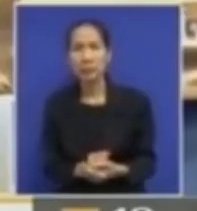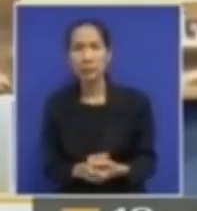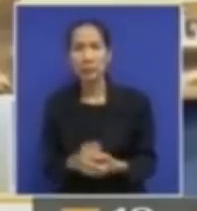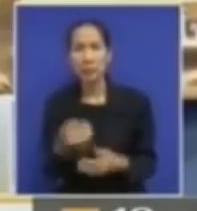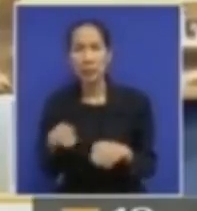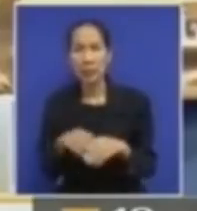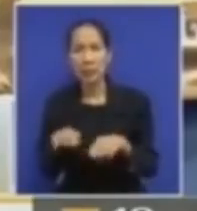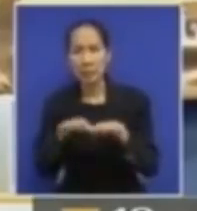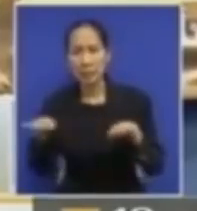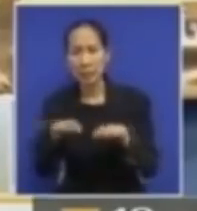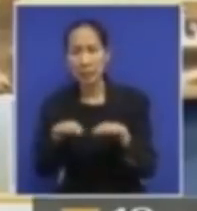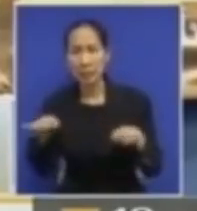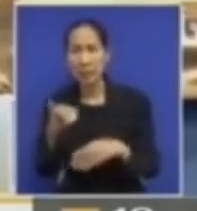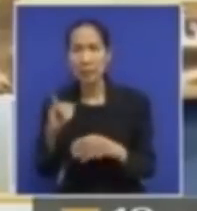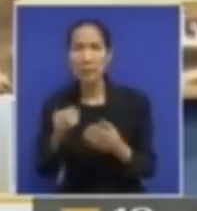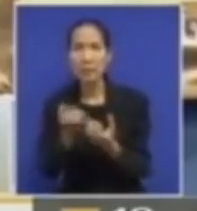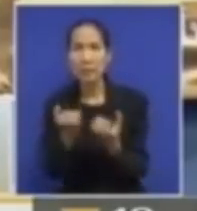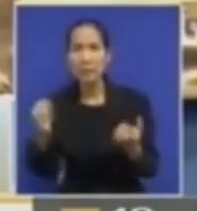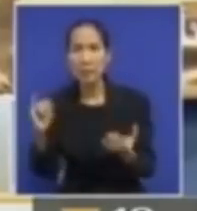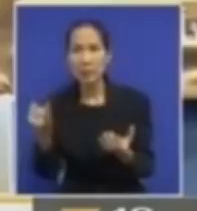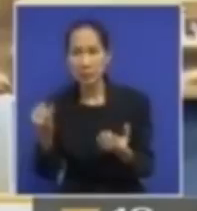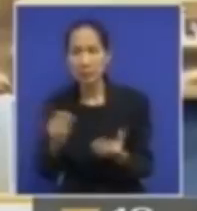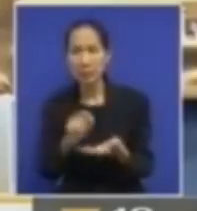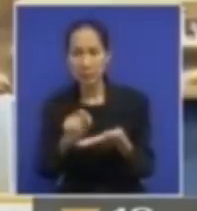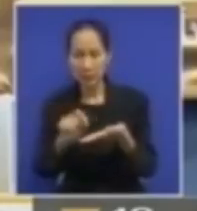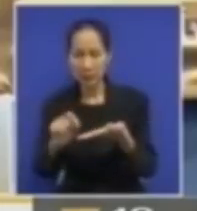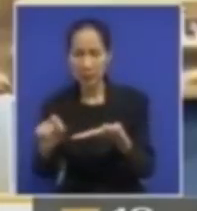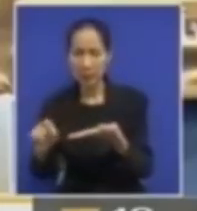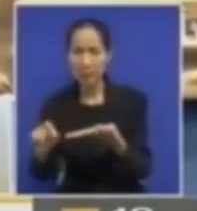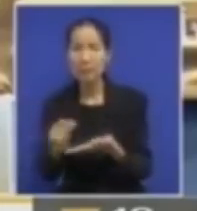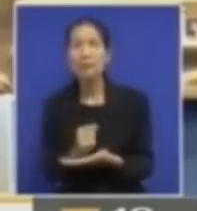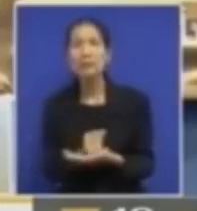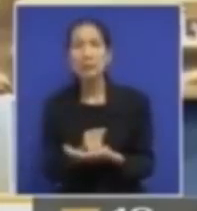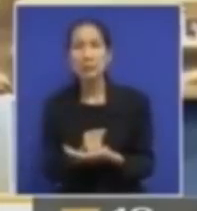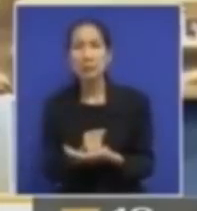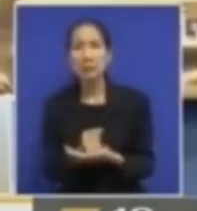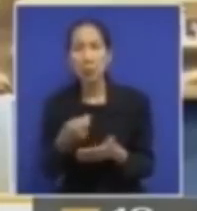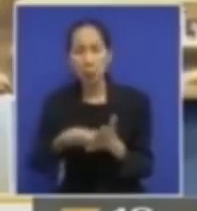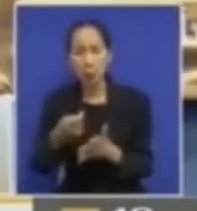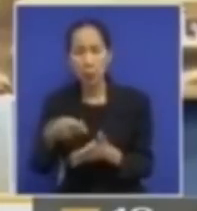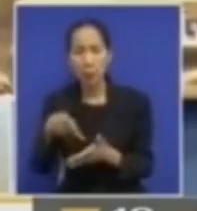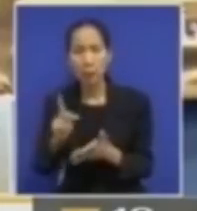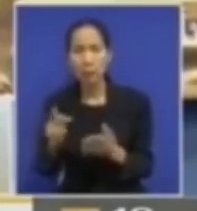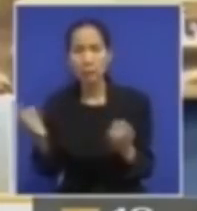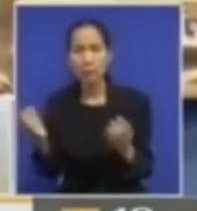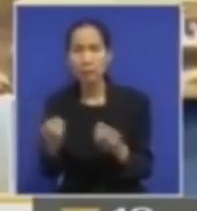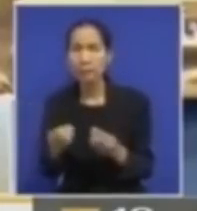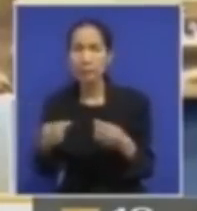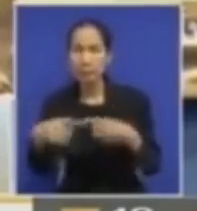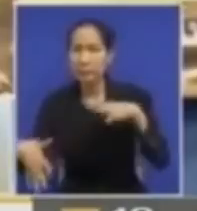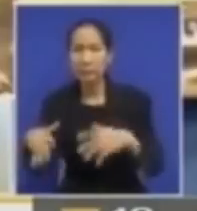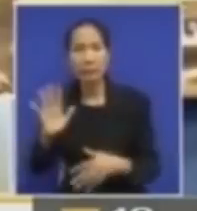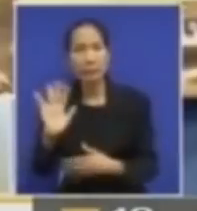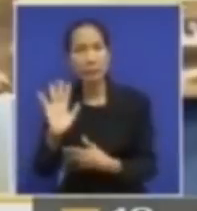รรมได้เขียนไว้นะครับไม่กระทำการอันเป็นการขัดกันแห่งผลประโยชน์ ท่านประธานครับที่มาของส